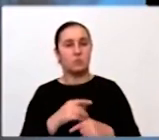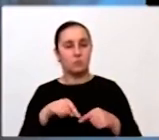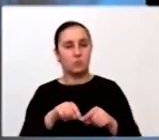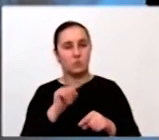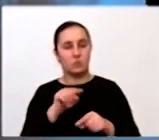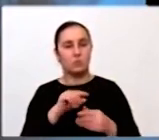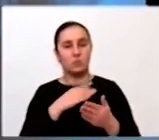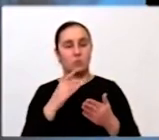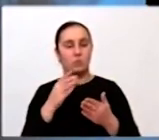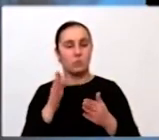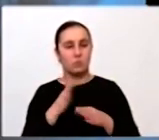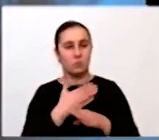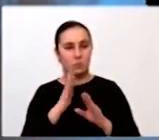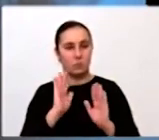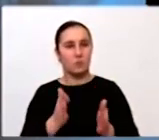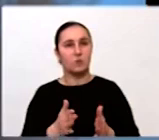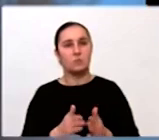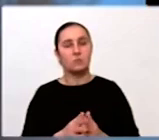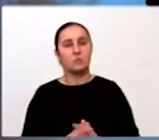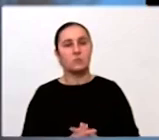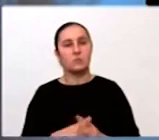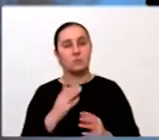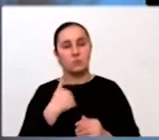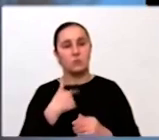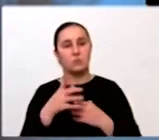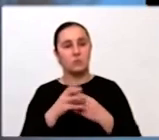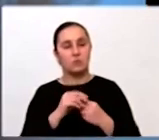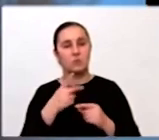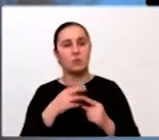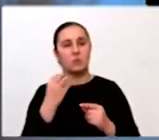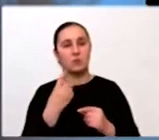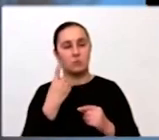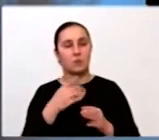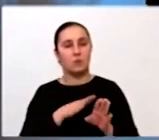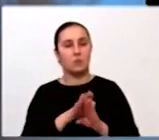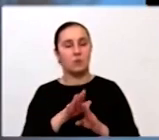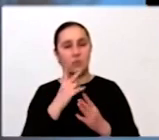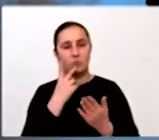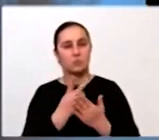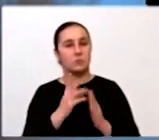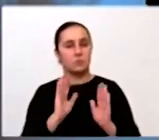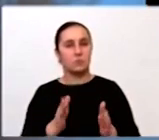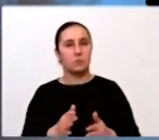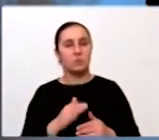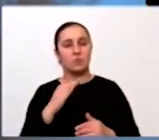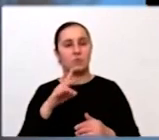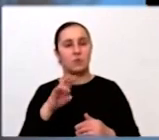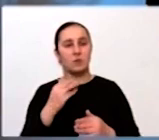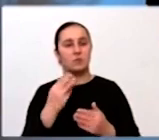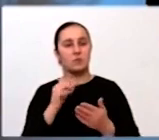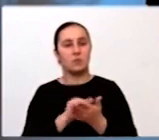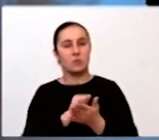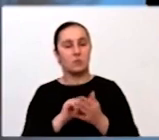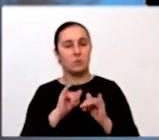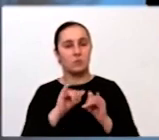ham o'chirib olamiz. Biz sizlar bilan yana bir amalni ko'rib chiqamiz. Flash dokument